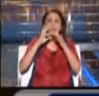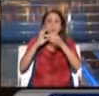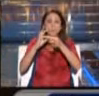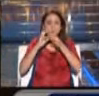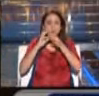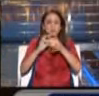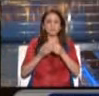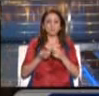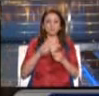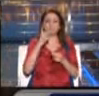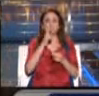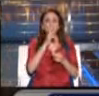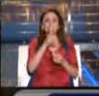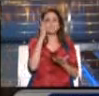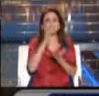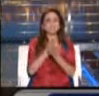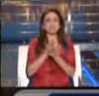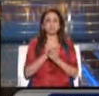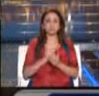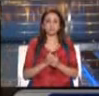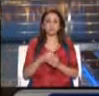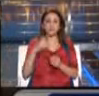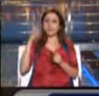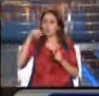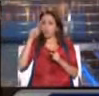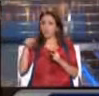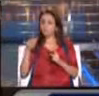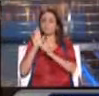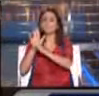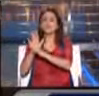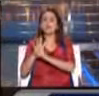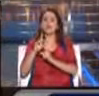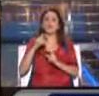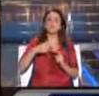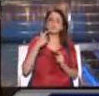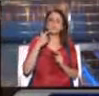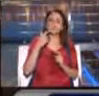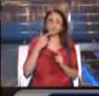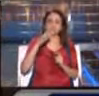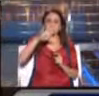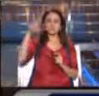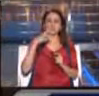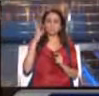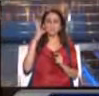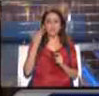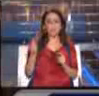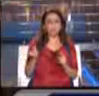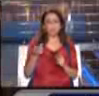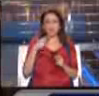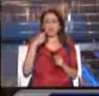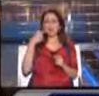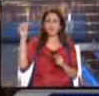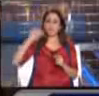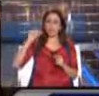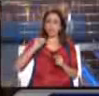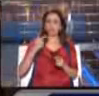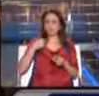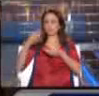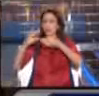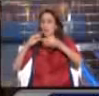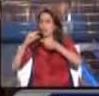ده، حوار صريح وواضح جدا، تقومه اذا كان اخطا. عموما انا من النهارده اهوت بقول لك اهو، انا هعمل دعوه هنا في البرنامج لاخواننا